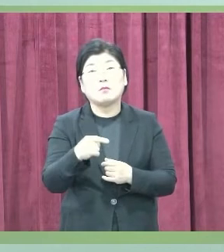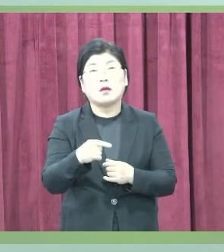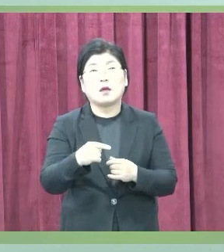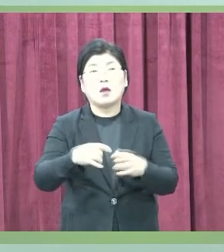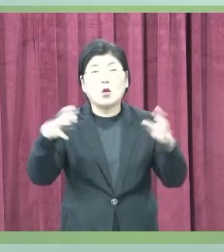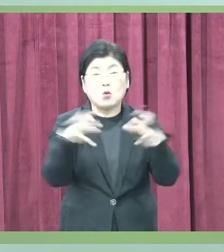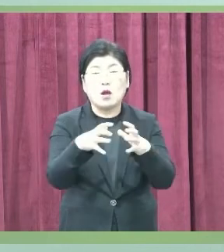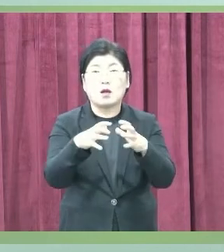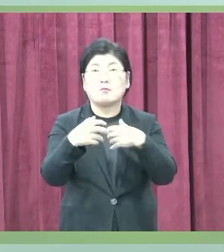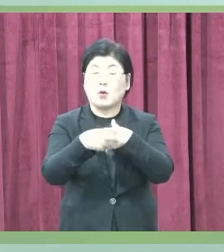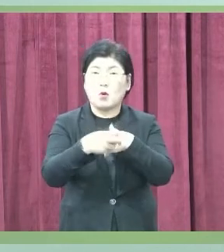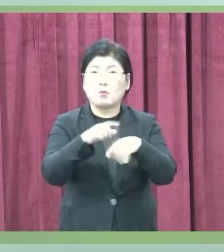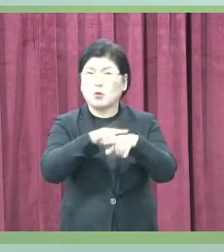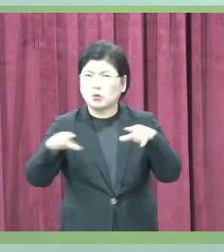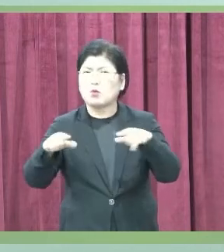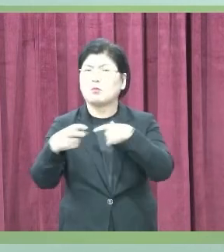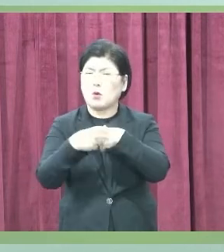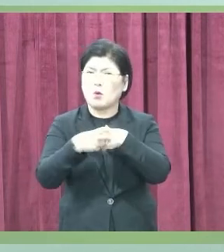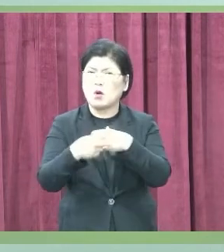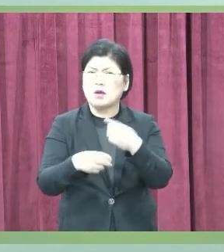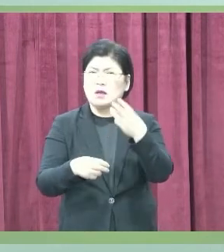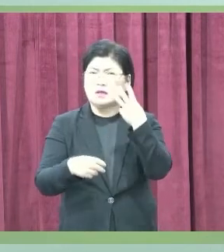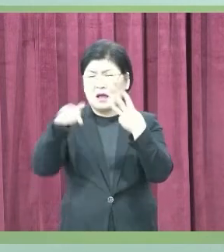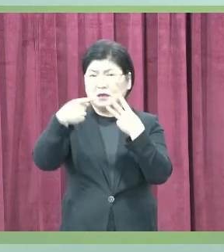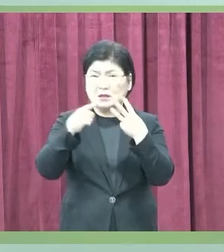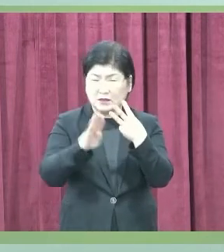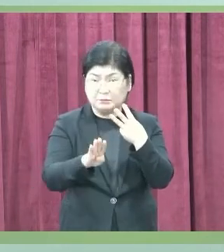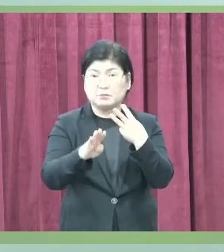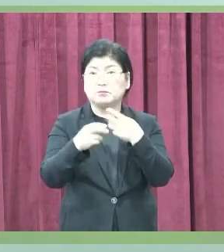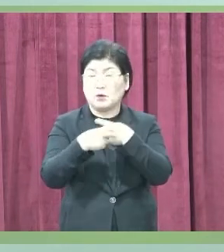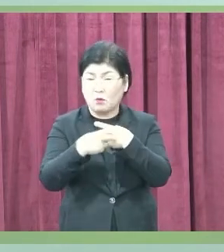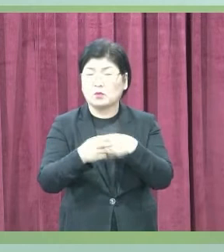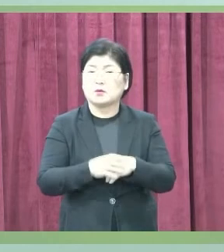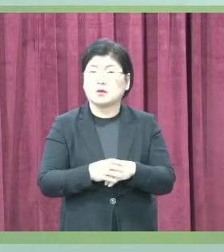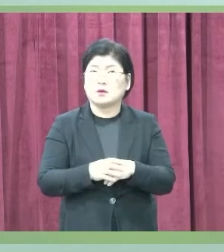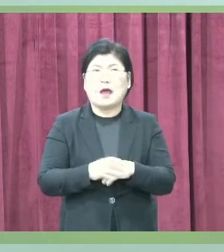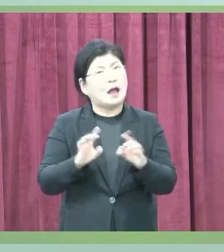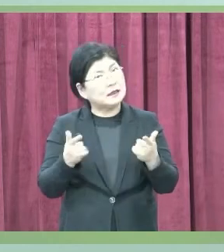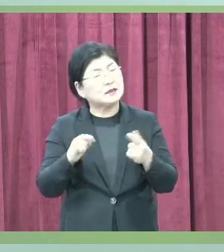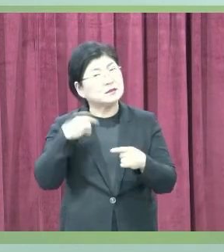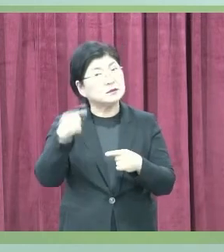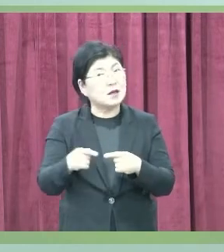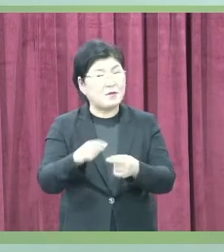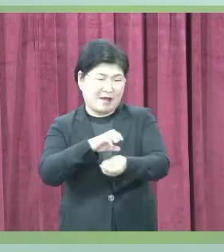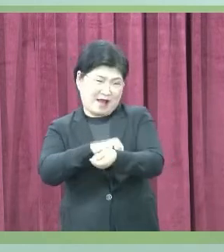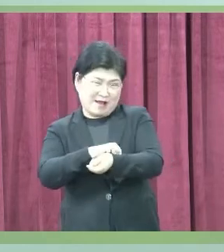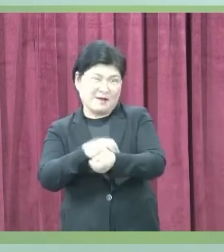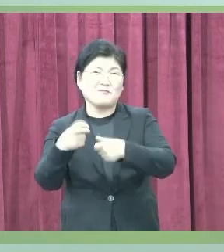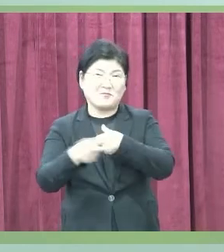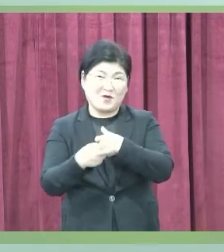종합병원이고, 그 다음이 병원, 그 다음에 상급종합병원, 그 다음이 그 다음이 한의원이고, 그